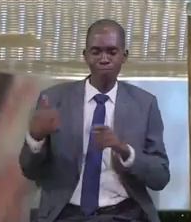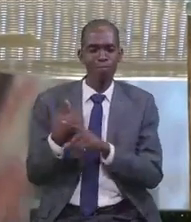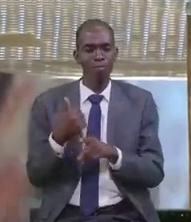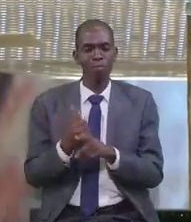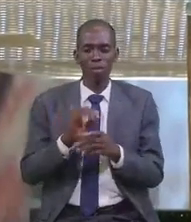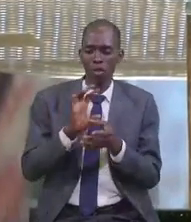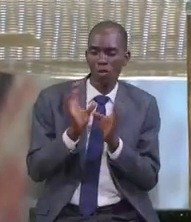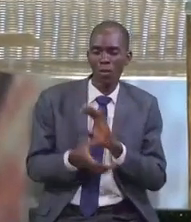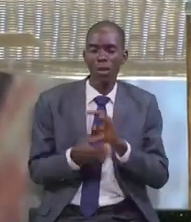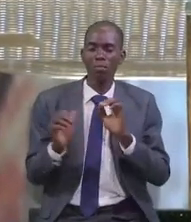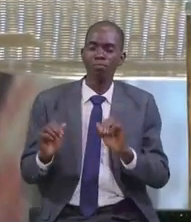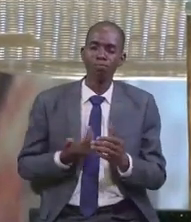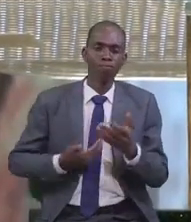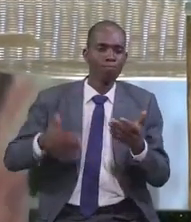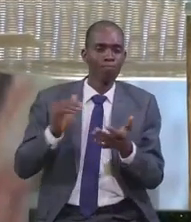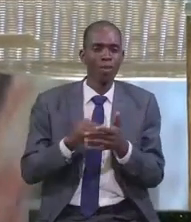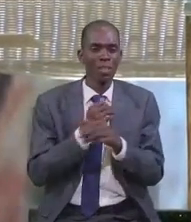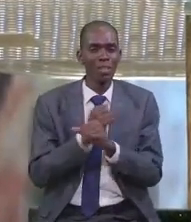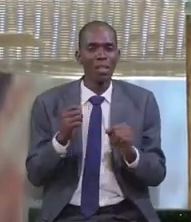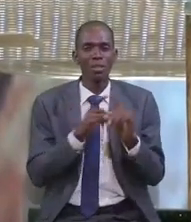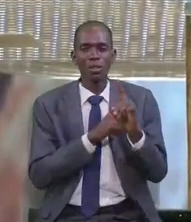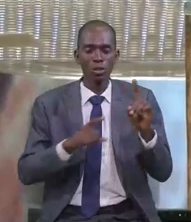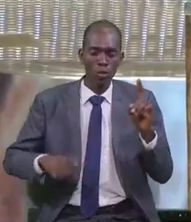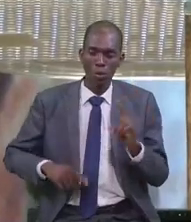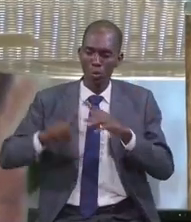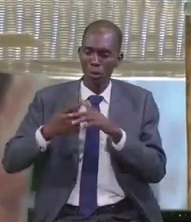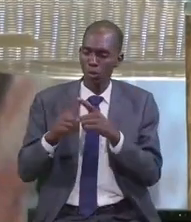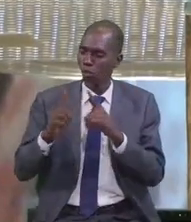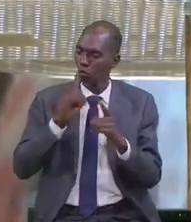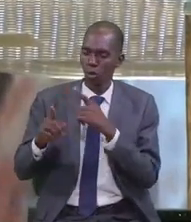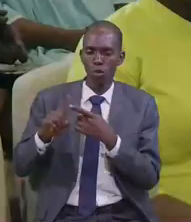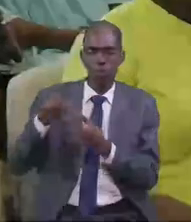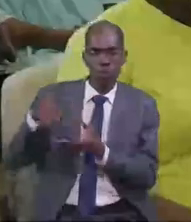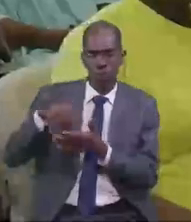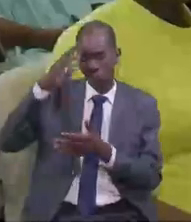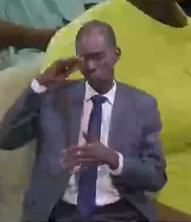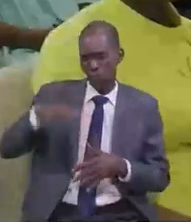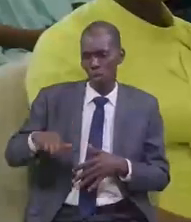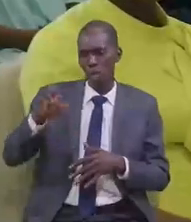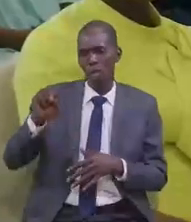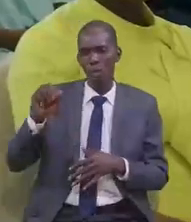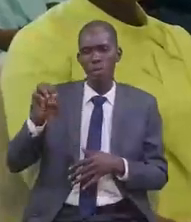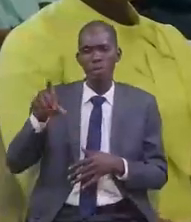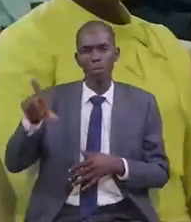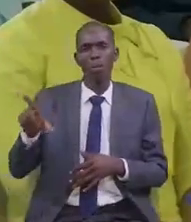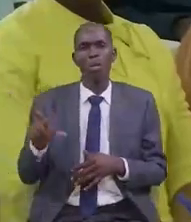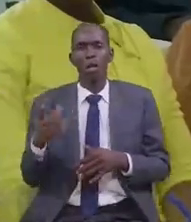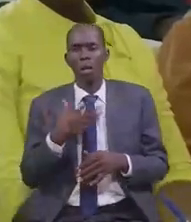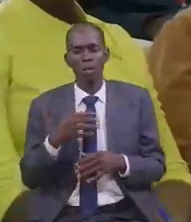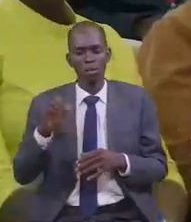le Seigneur commençait à paraître à Samuel. Samuel, il est allé à Eli, tu m'as appelé. Non, je ne t'ai pas allé, va te